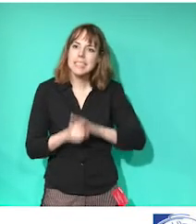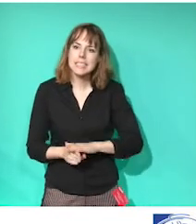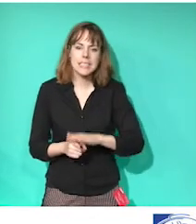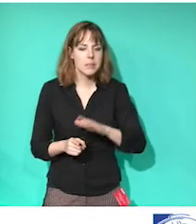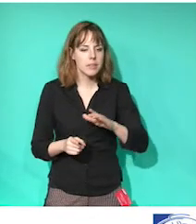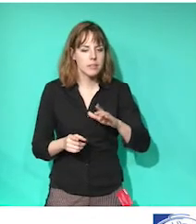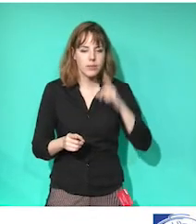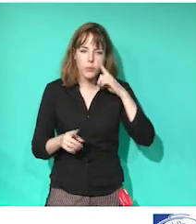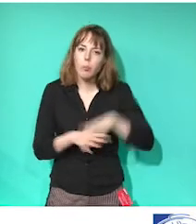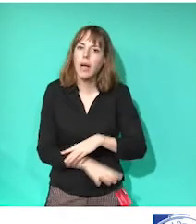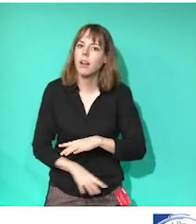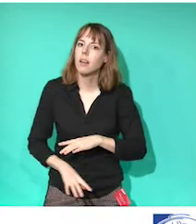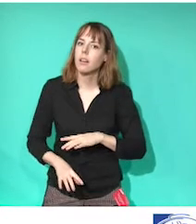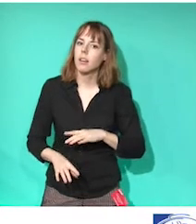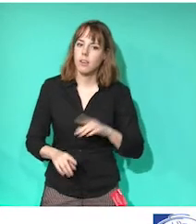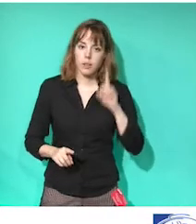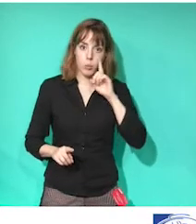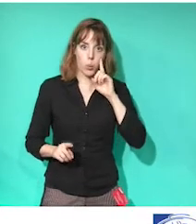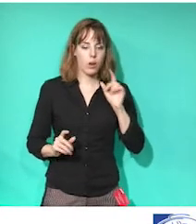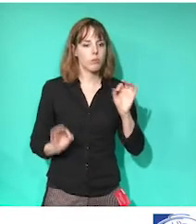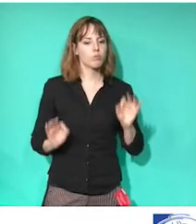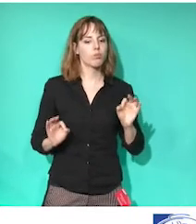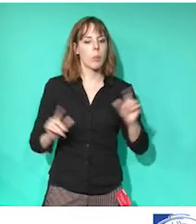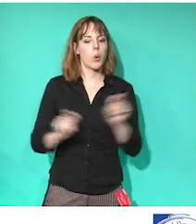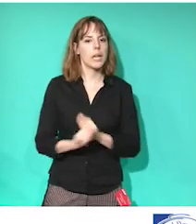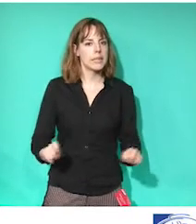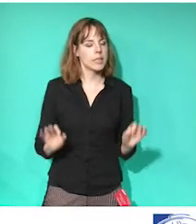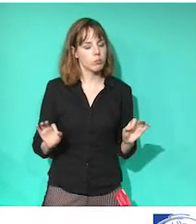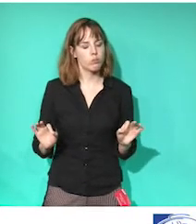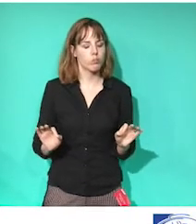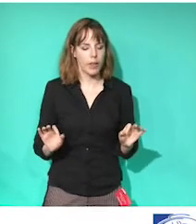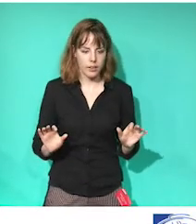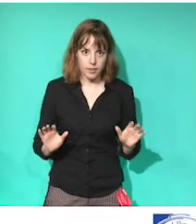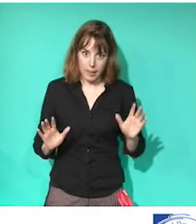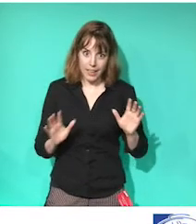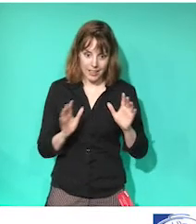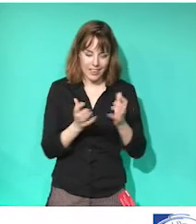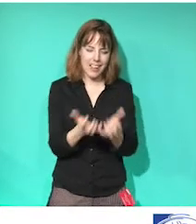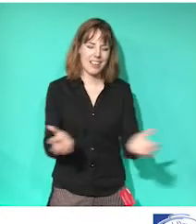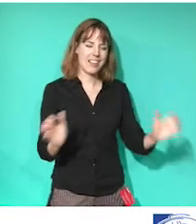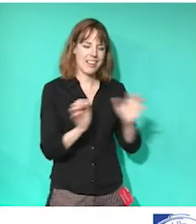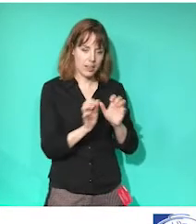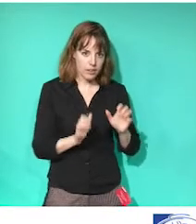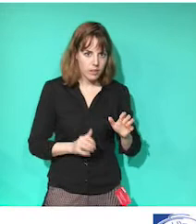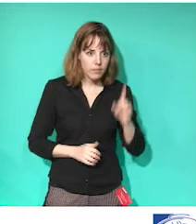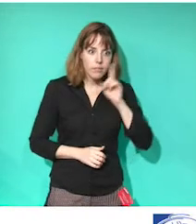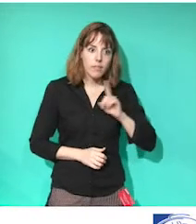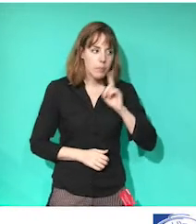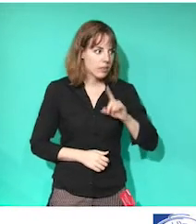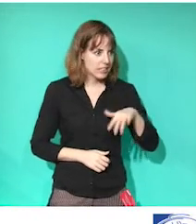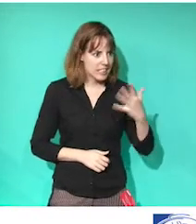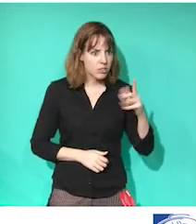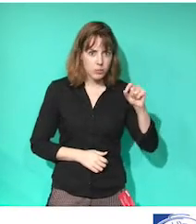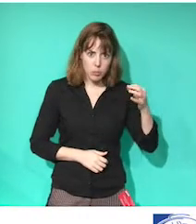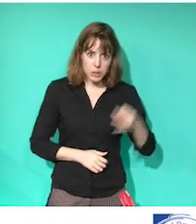très policé. Mais en fait, quand on se retrouve dans une réunion avec 15% ou 20% de femmes, je dirais, il y a